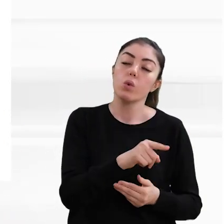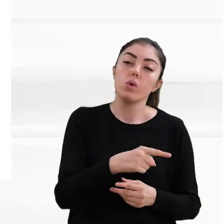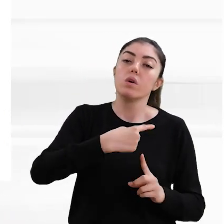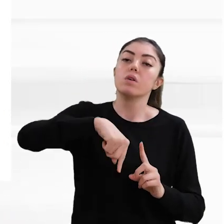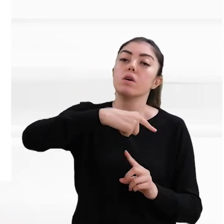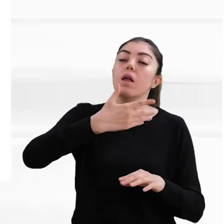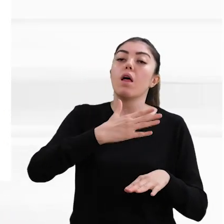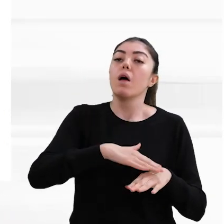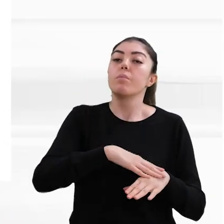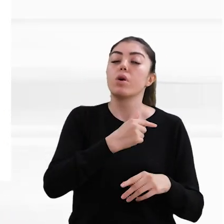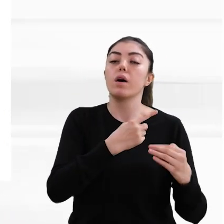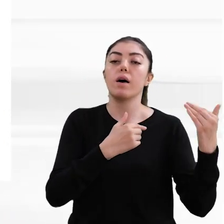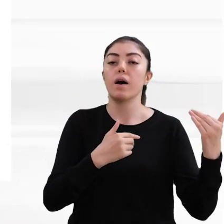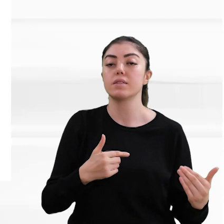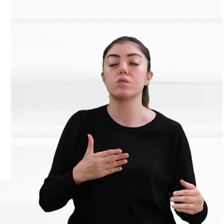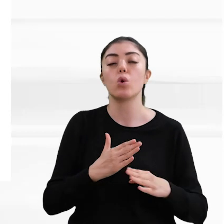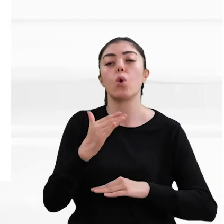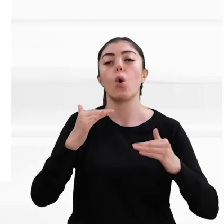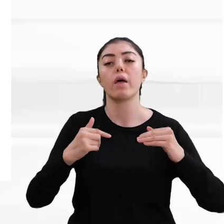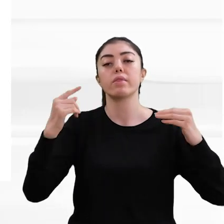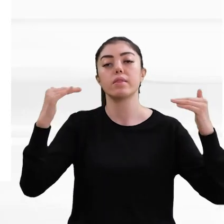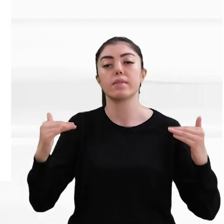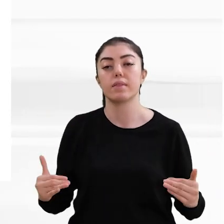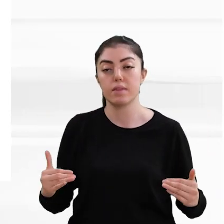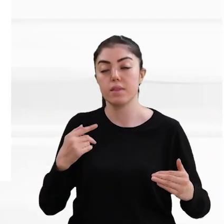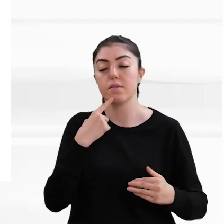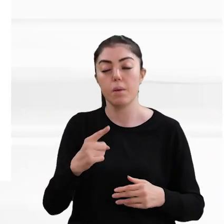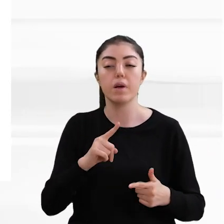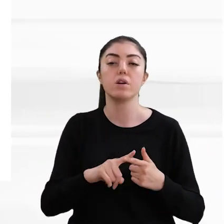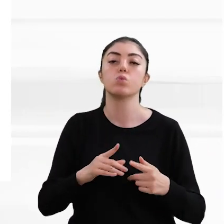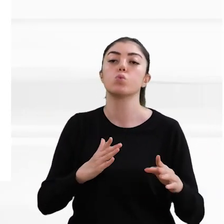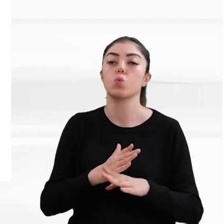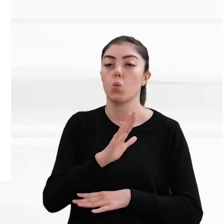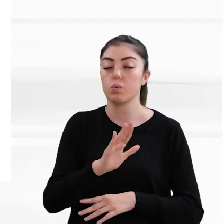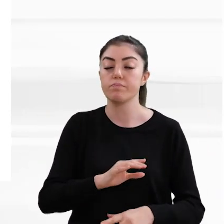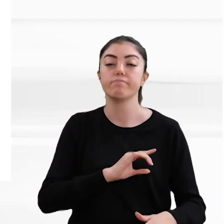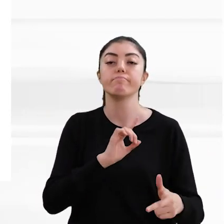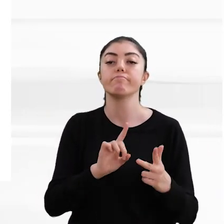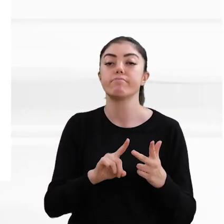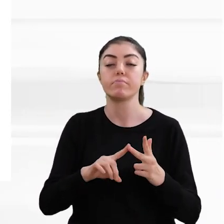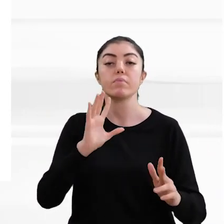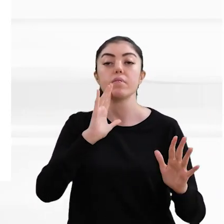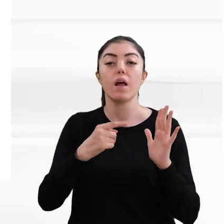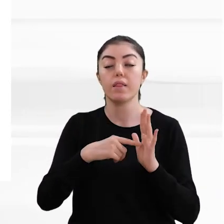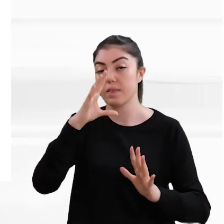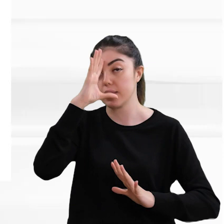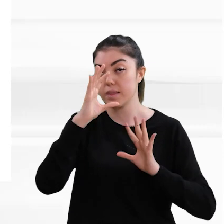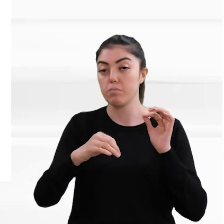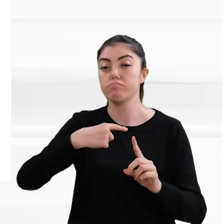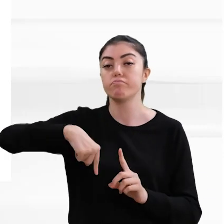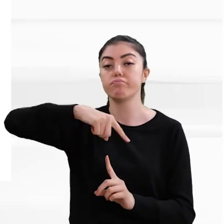tork da ne yapmıştır? Azalmıştır. Yani ikinci öncülümüz doğrudur. 3. El arabasını etki eden net